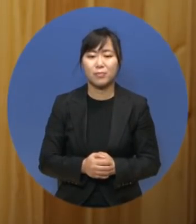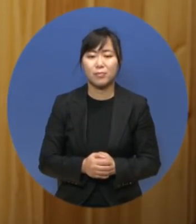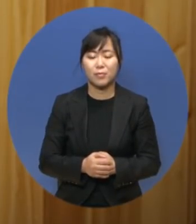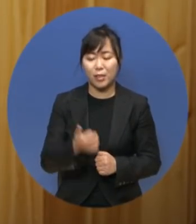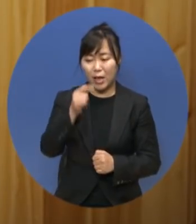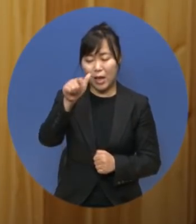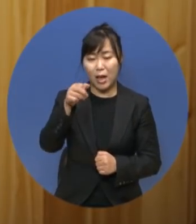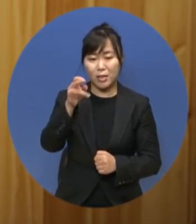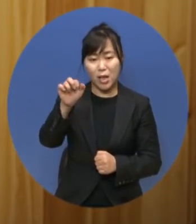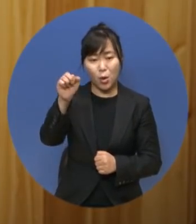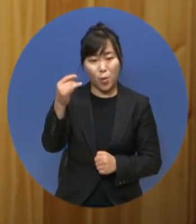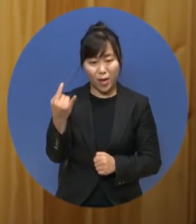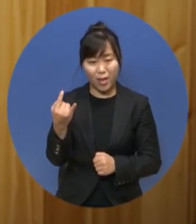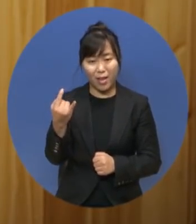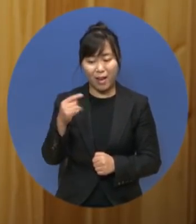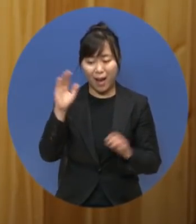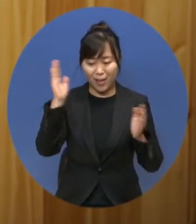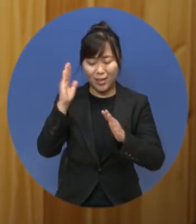학예 때